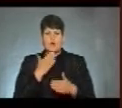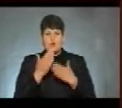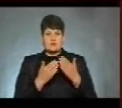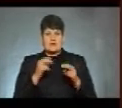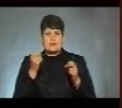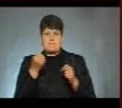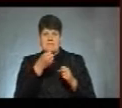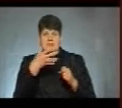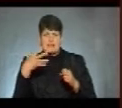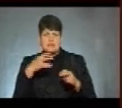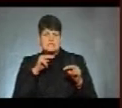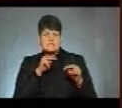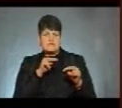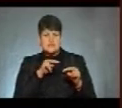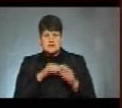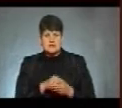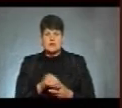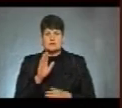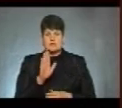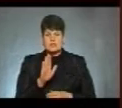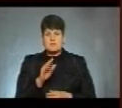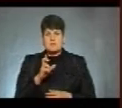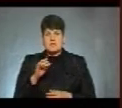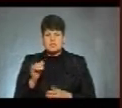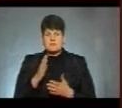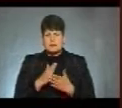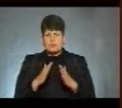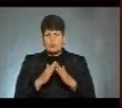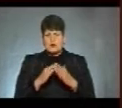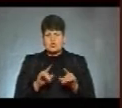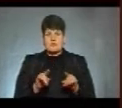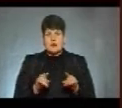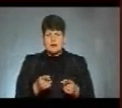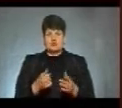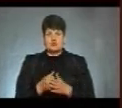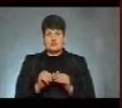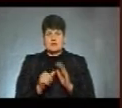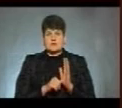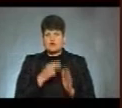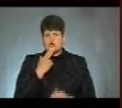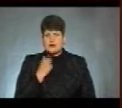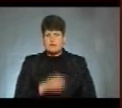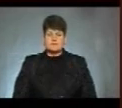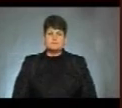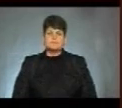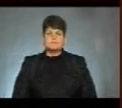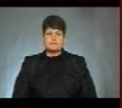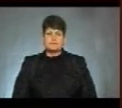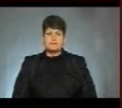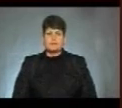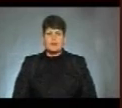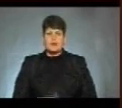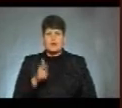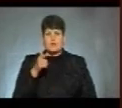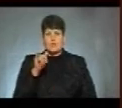15 свідків. Володимир Біляшевич перебуває під домашнім арештом до 16 червня. Гурби Антонівці